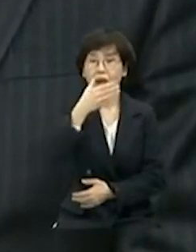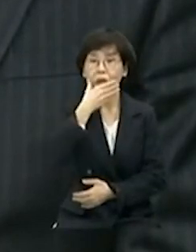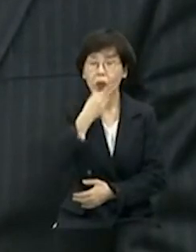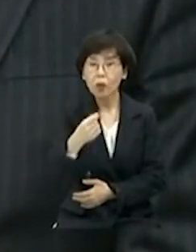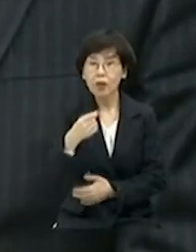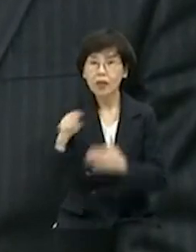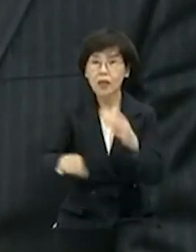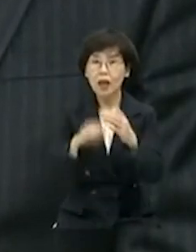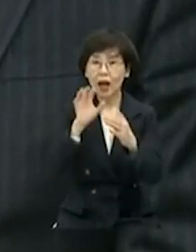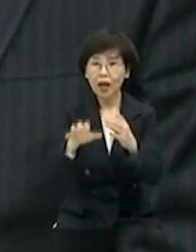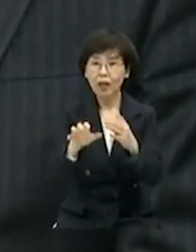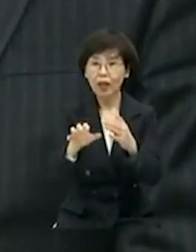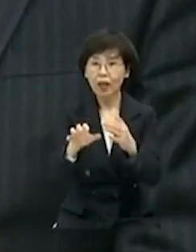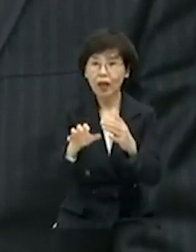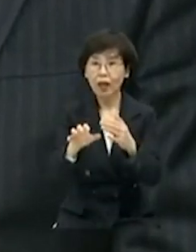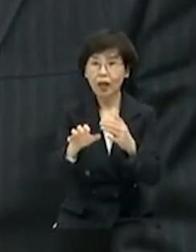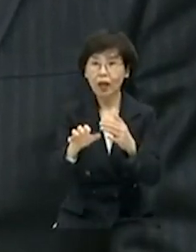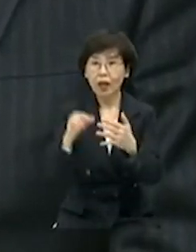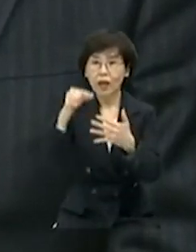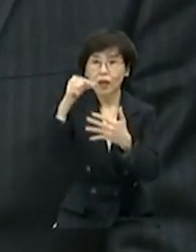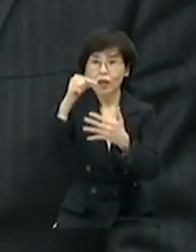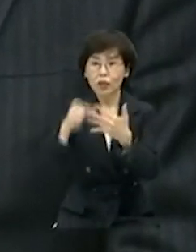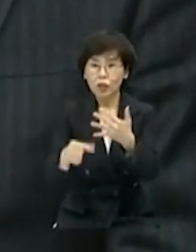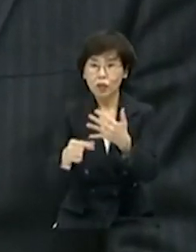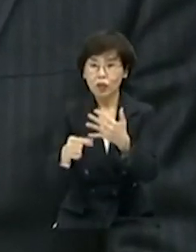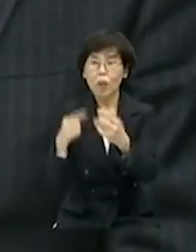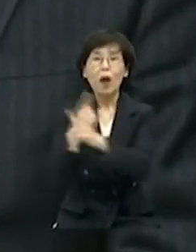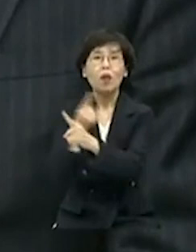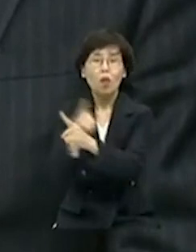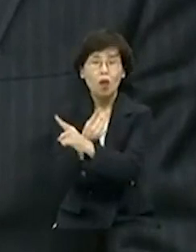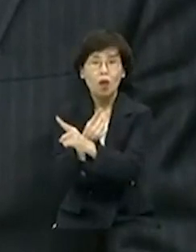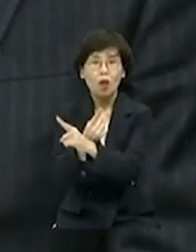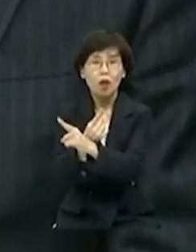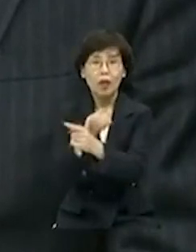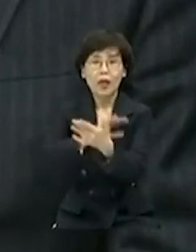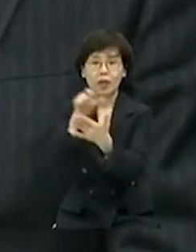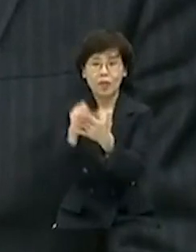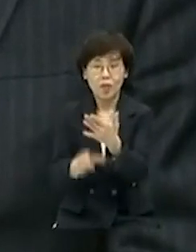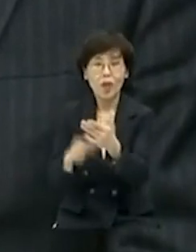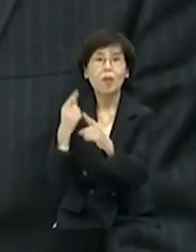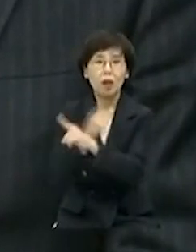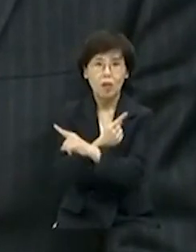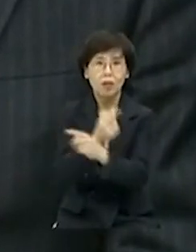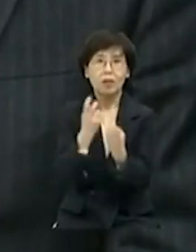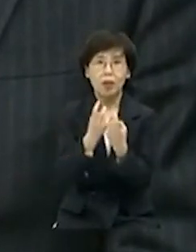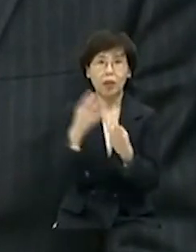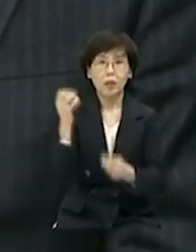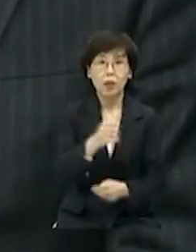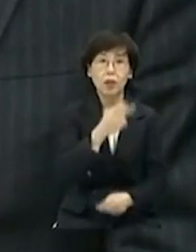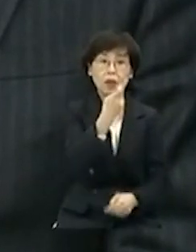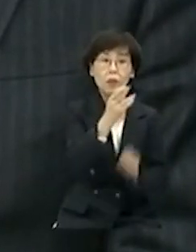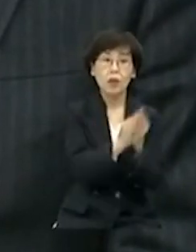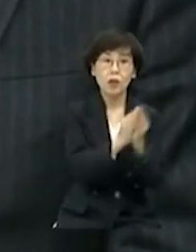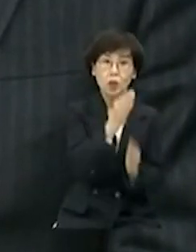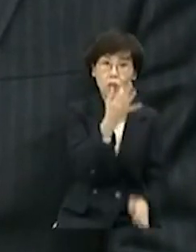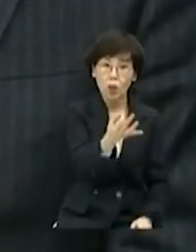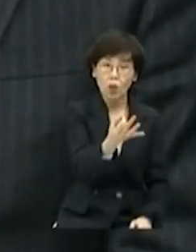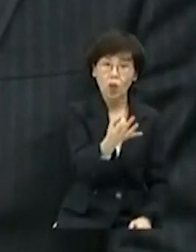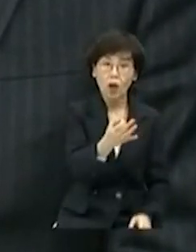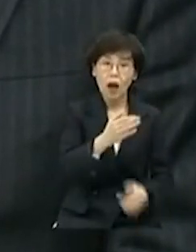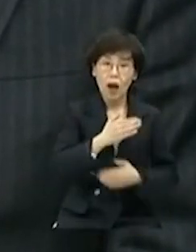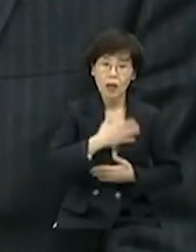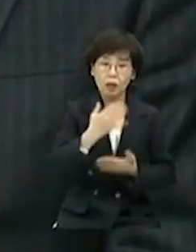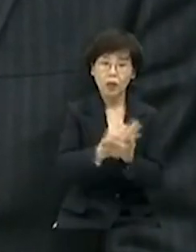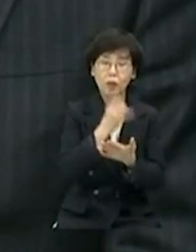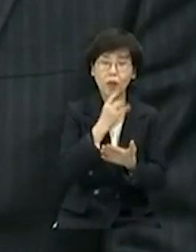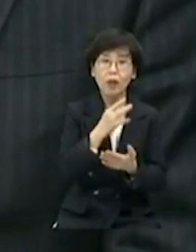복지의 재편성이 필요합니다. 그렇습니다. 그렇죠? 그러면 지금 12조인데 안심소득에서 12조 예산,